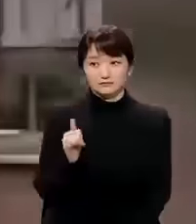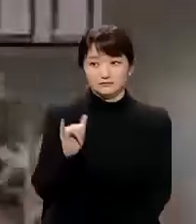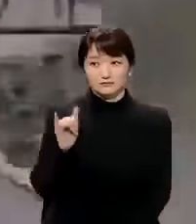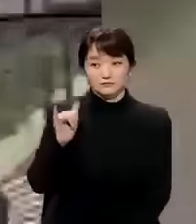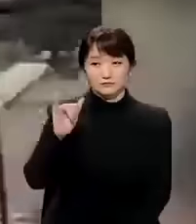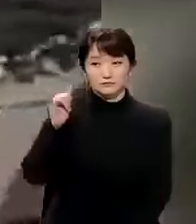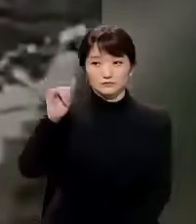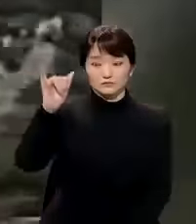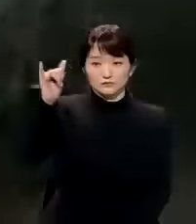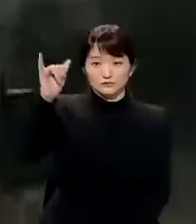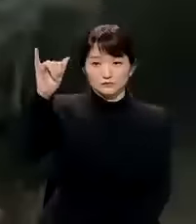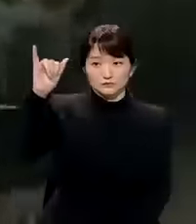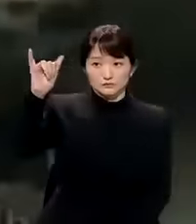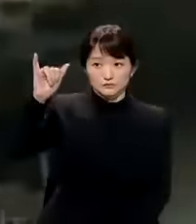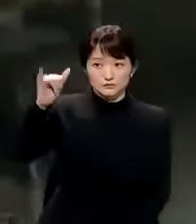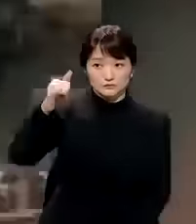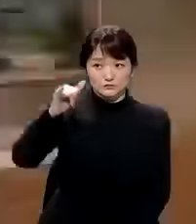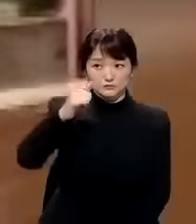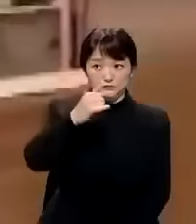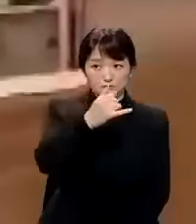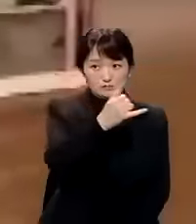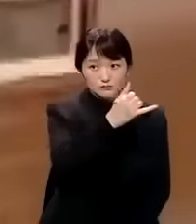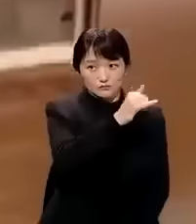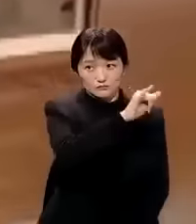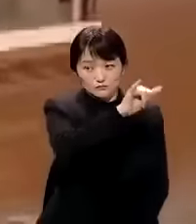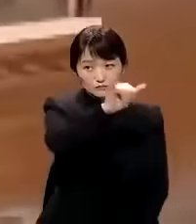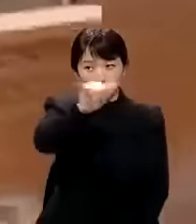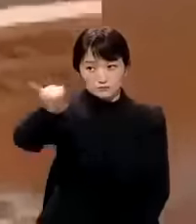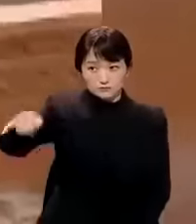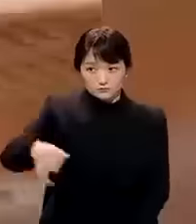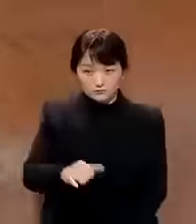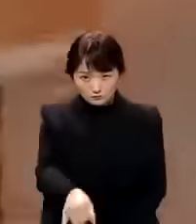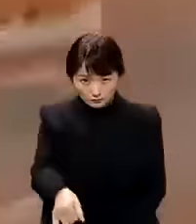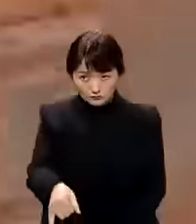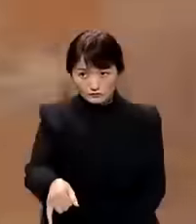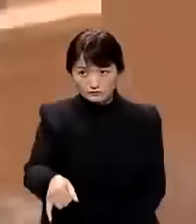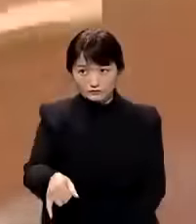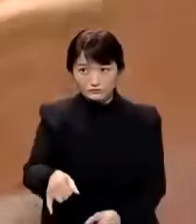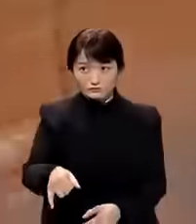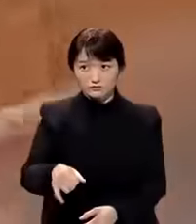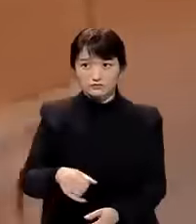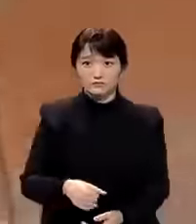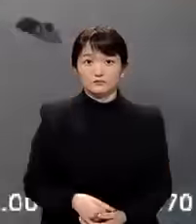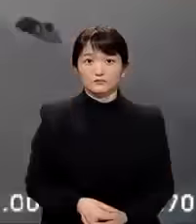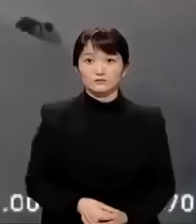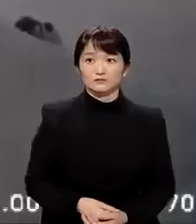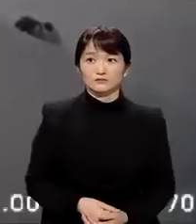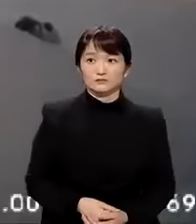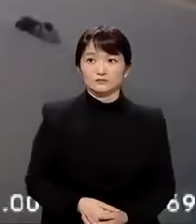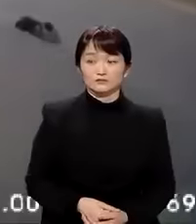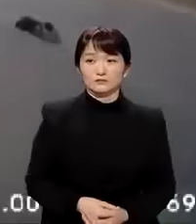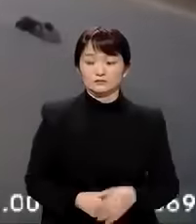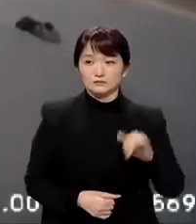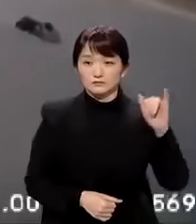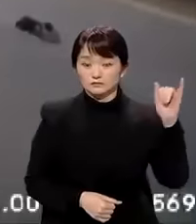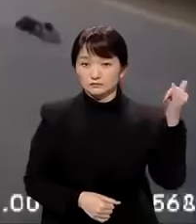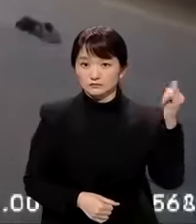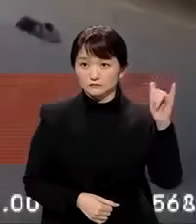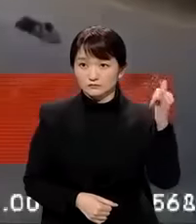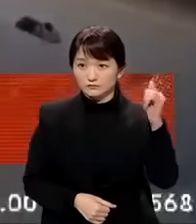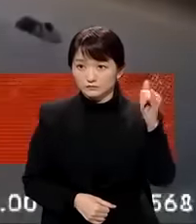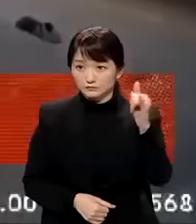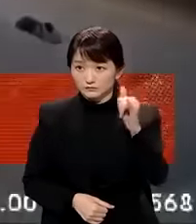얼마 가지도 못하고요 방향을 획들 니 그대로 추락해 버렸습니다 오네 헬기가 떨어진 곳